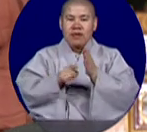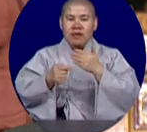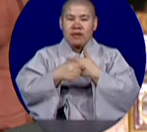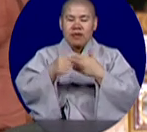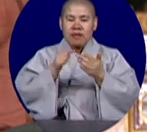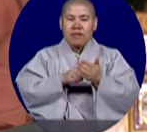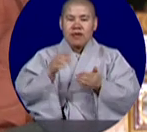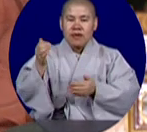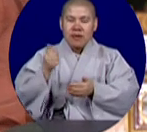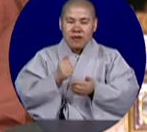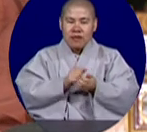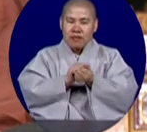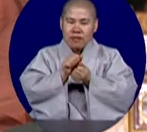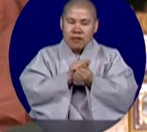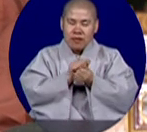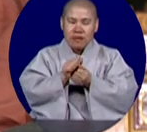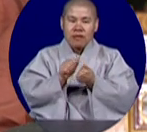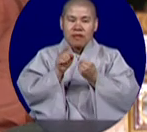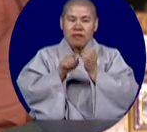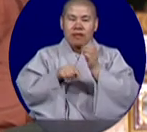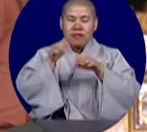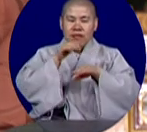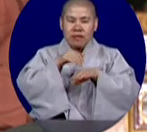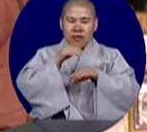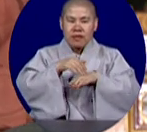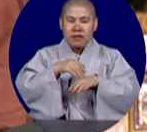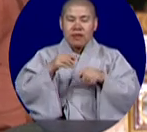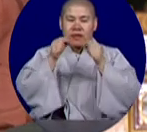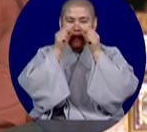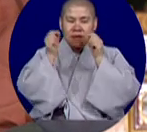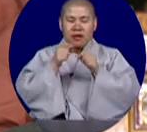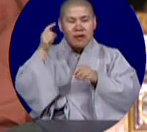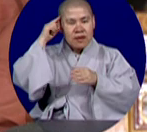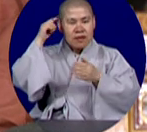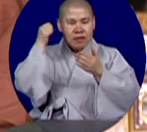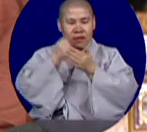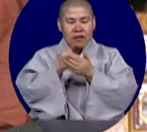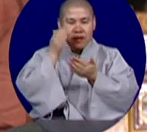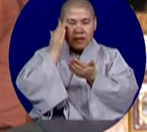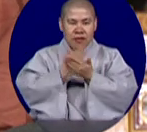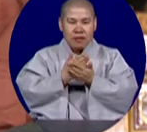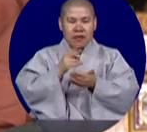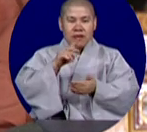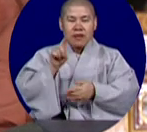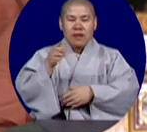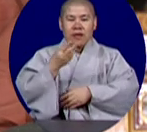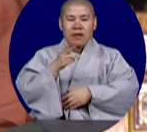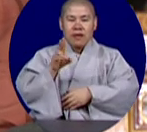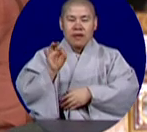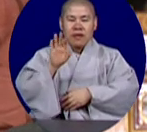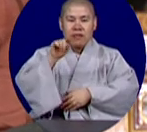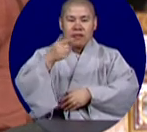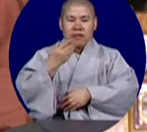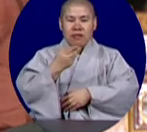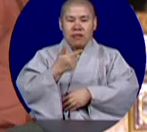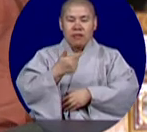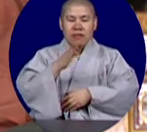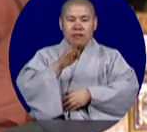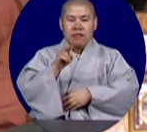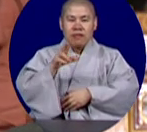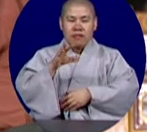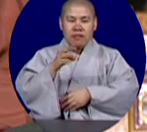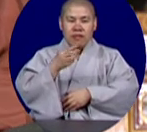신심으로 공덕을 닦고 자기 생각으로 판단하지 마라. 사량분별 내지 마라. 만날 법문이